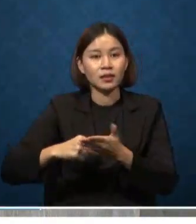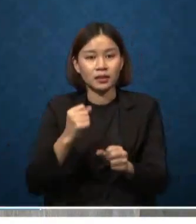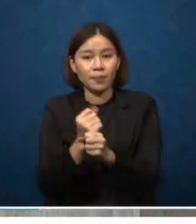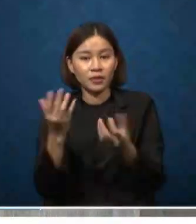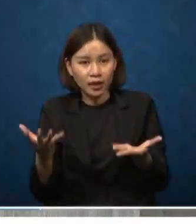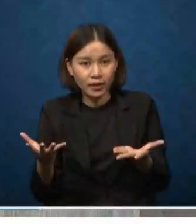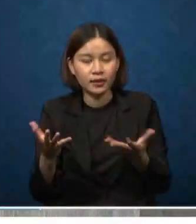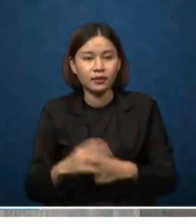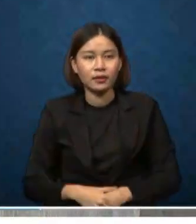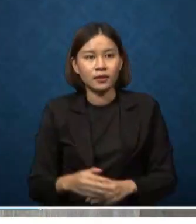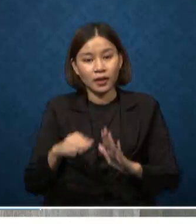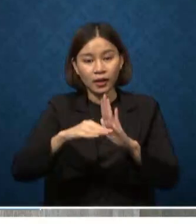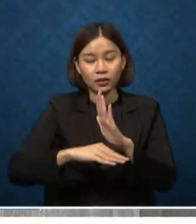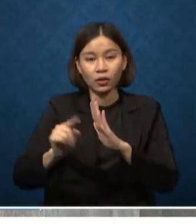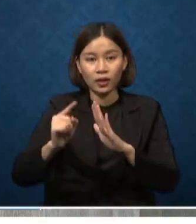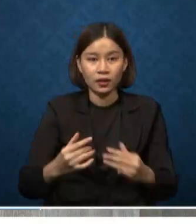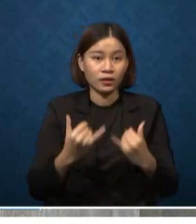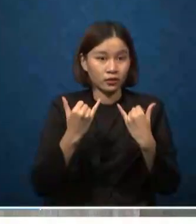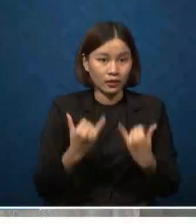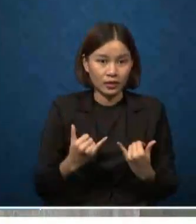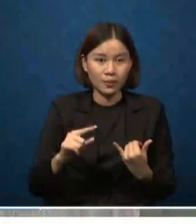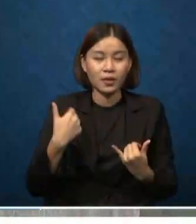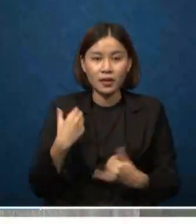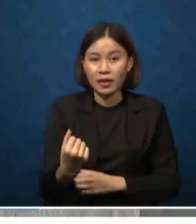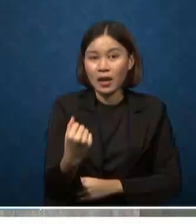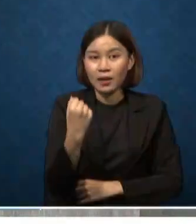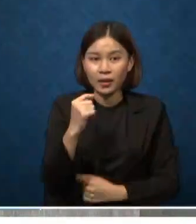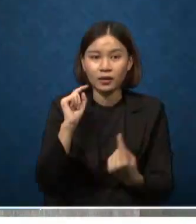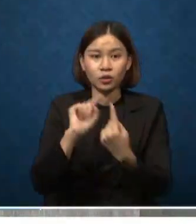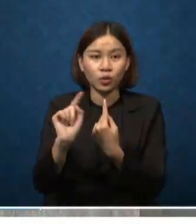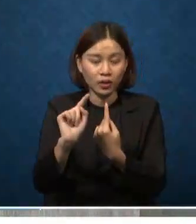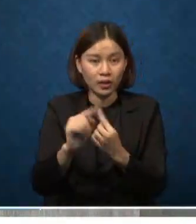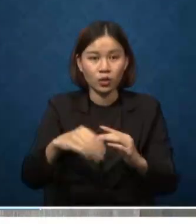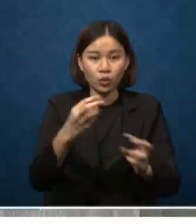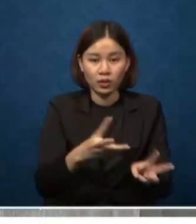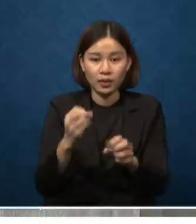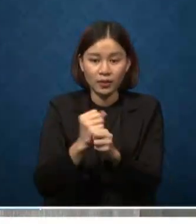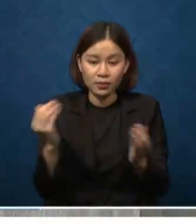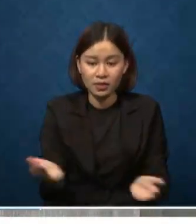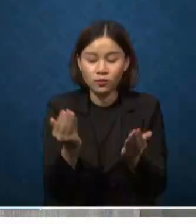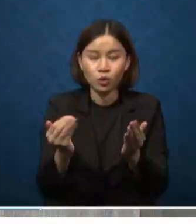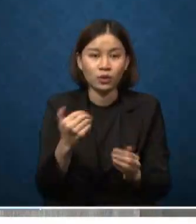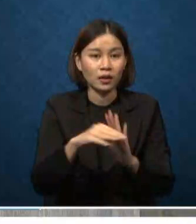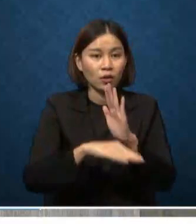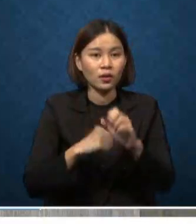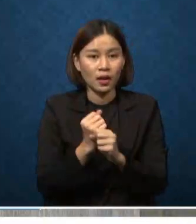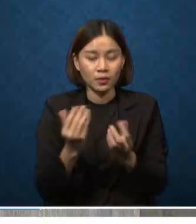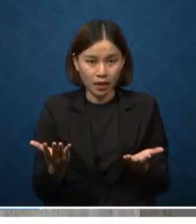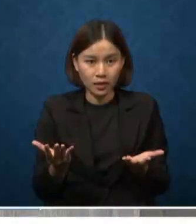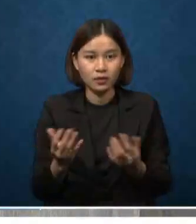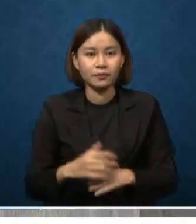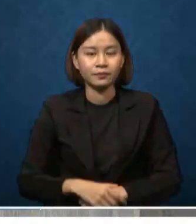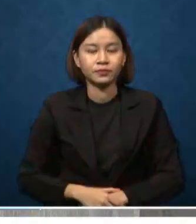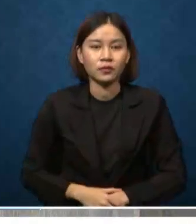และณเวลานี้เนี่ยเขาได้มีอำนาจอยู่ในกลไกแล้วก็มีการขับเคลื่อนอย่างไรประเด็นที่